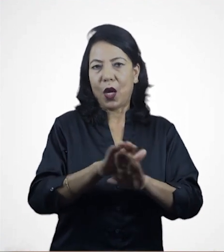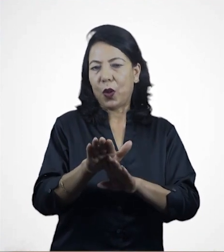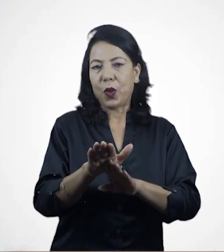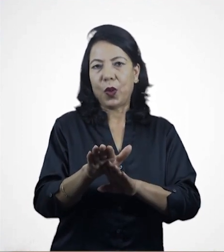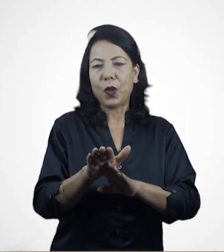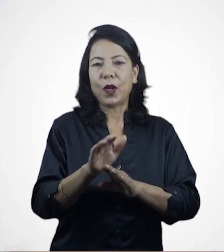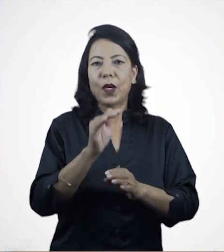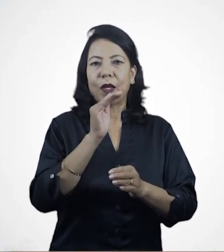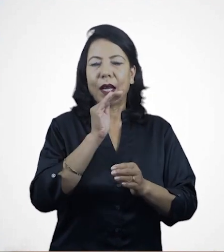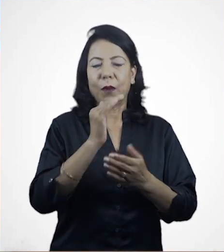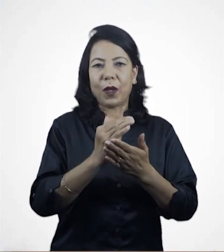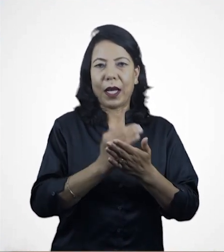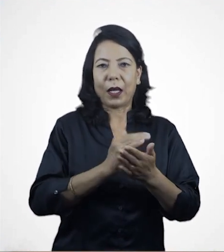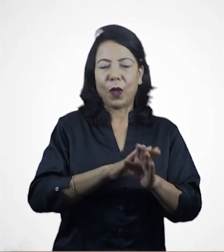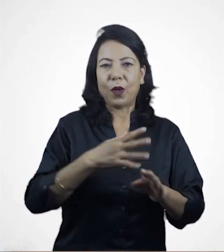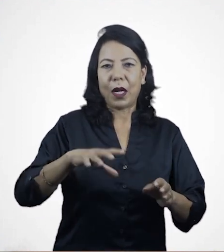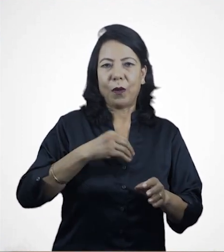हीनाना जरूरीय।